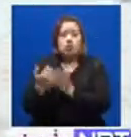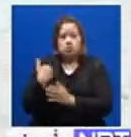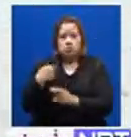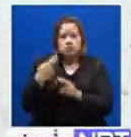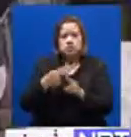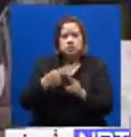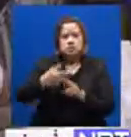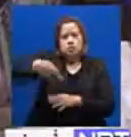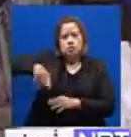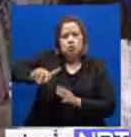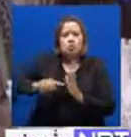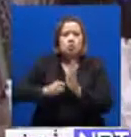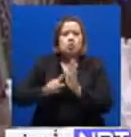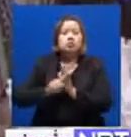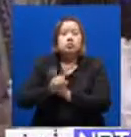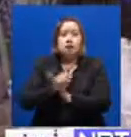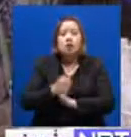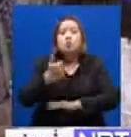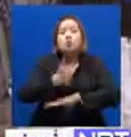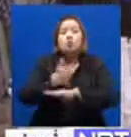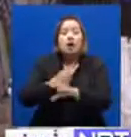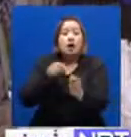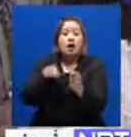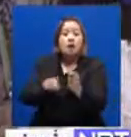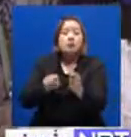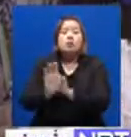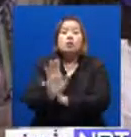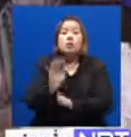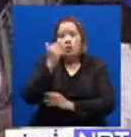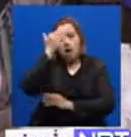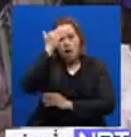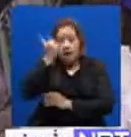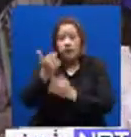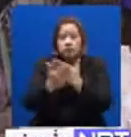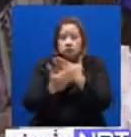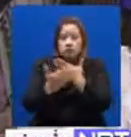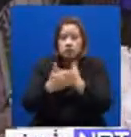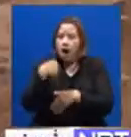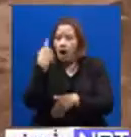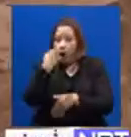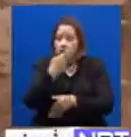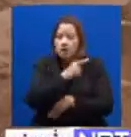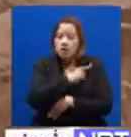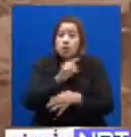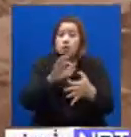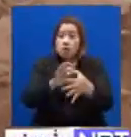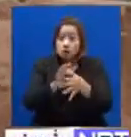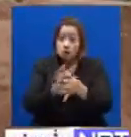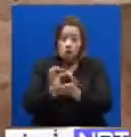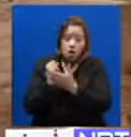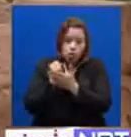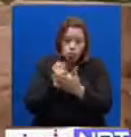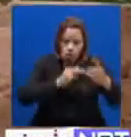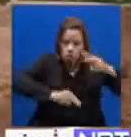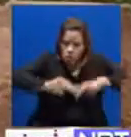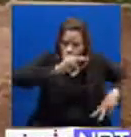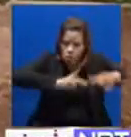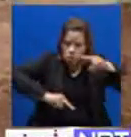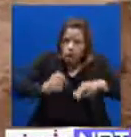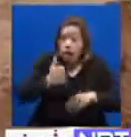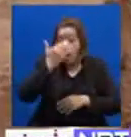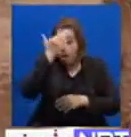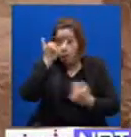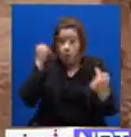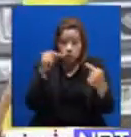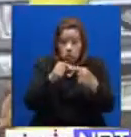งศักดิ์คารวานิชนายอำเภอหัวไซได้สั่งการให้ทุกหน่วยงานที่เกี่ยวข้องเฝ้าระวังและลงพื้นที่ให้การช่วยเหลือพี่น้